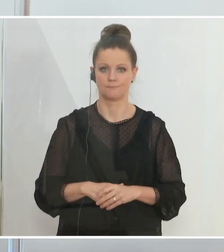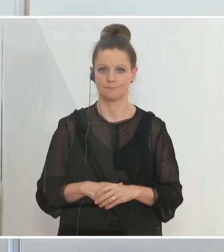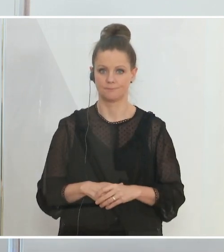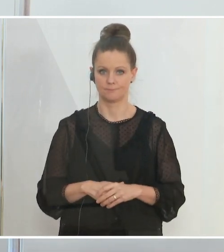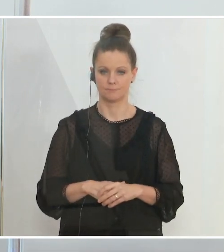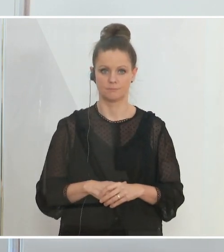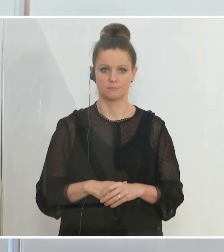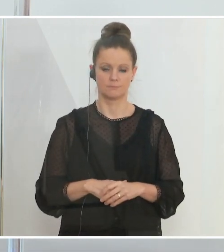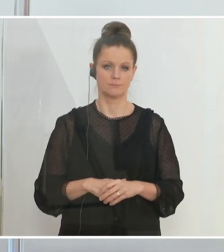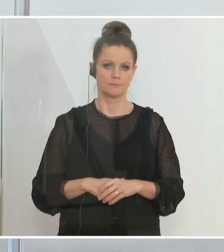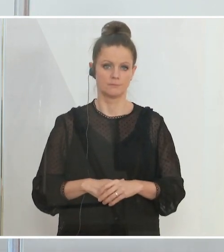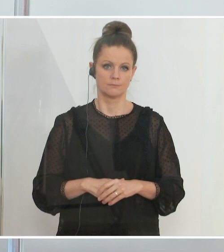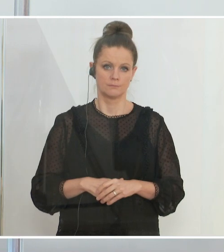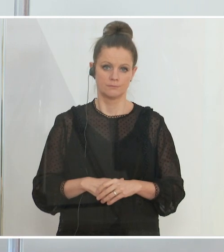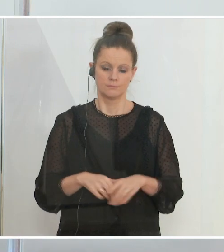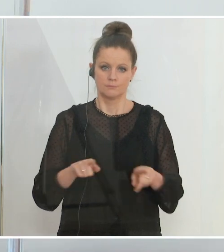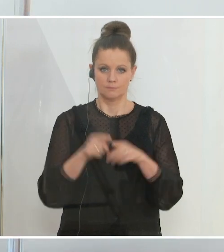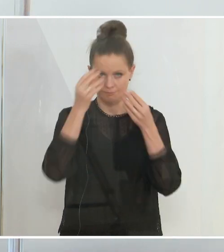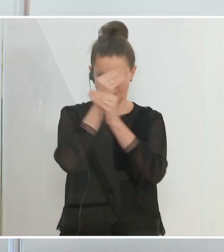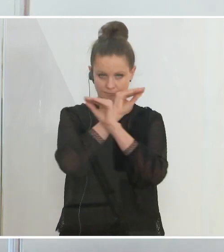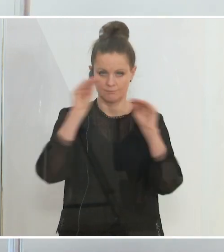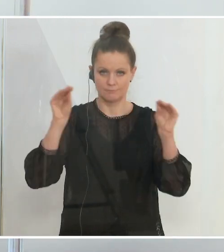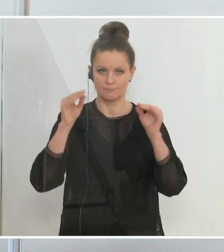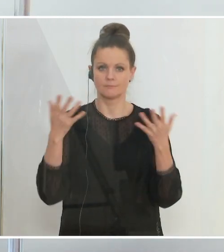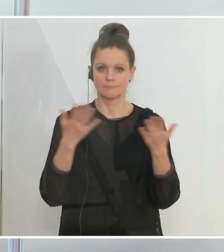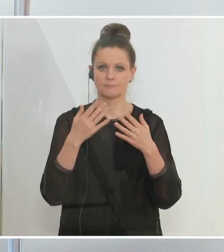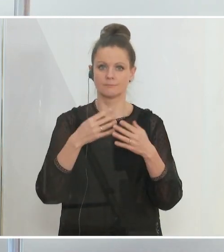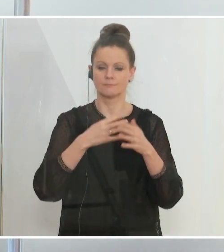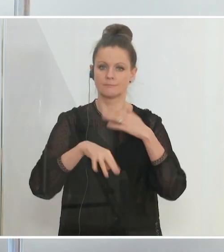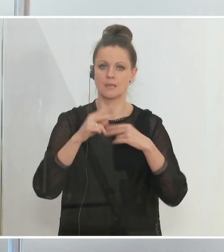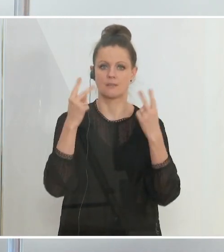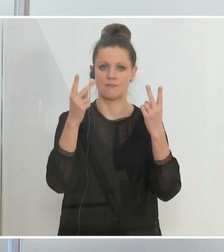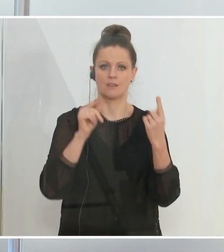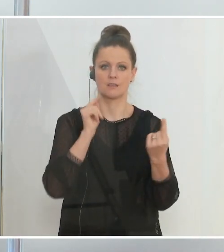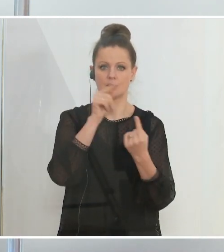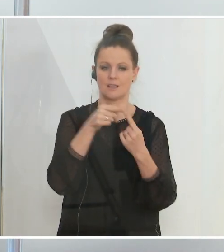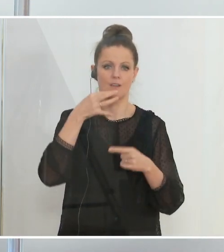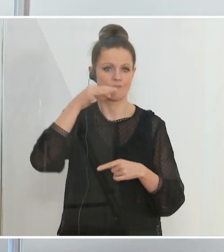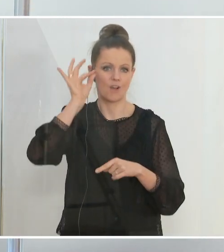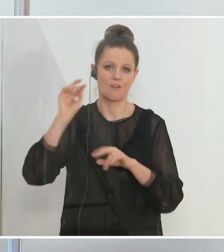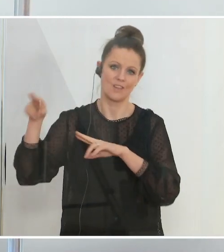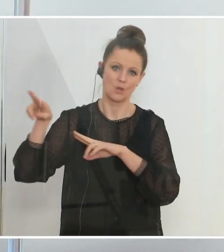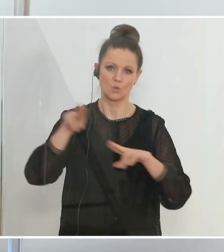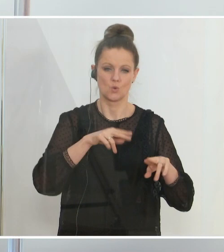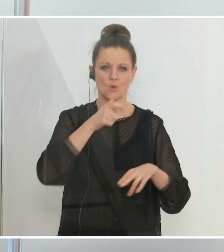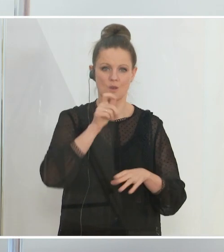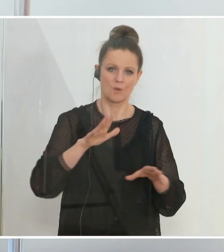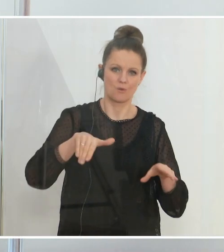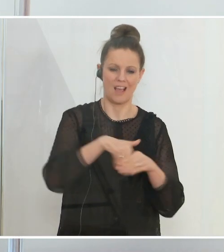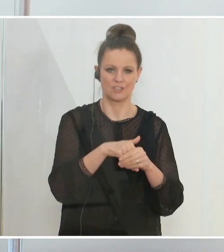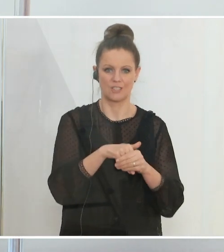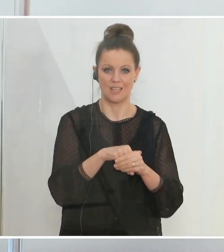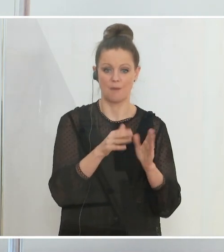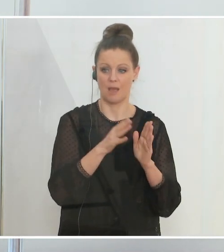Und vielleicht darf ich einfach noch darauf hinweisen, dass unser wichtigstes Ziel natürlich ist, die Frauen wieder in den Beruf zu bekommen, aber in der